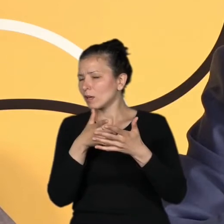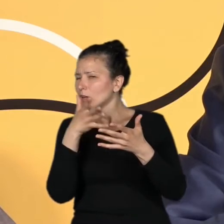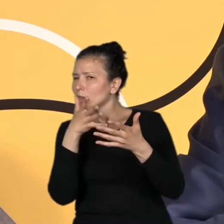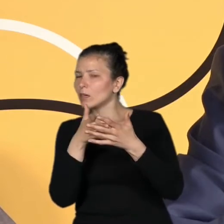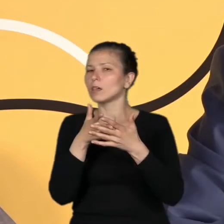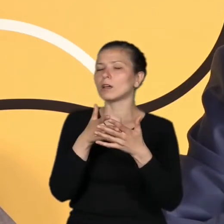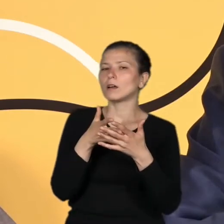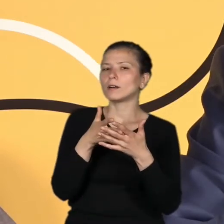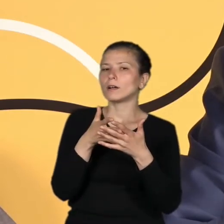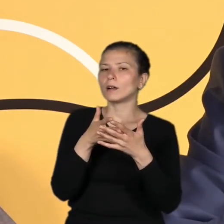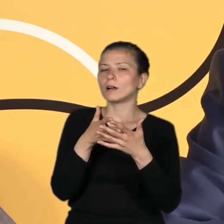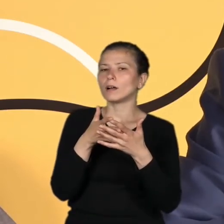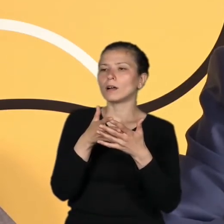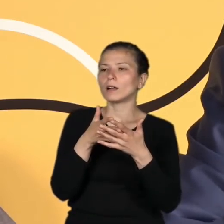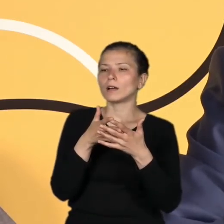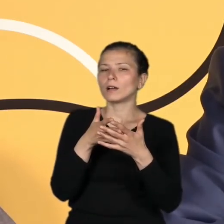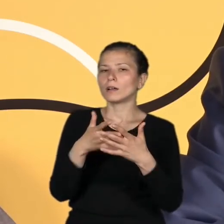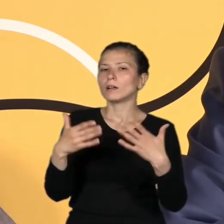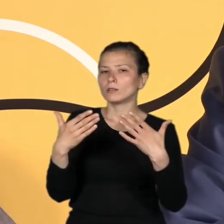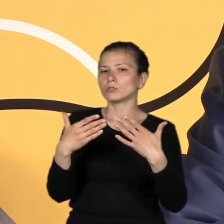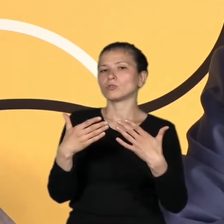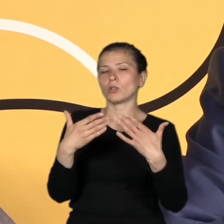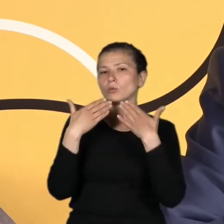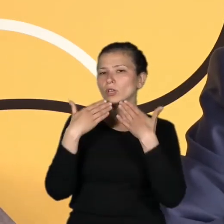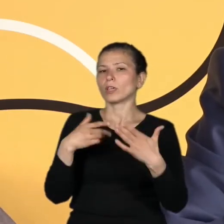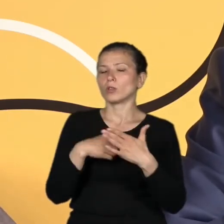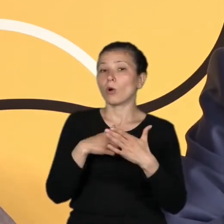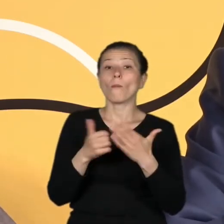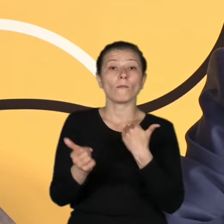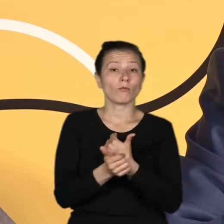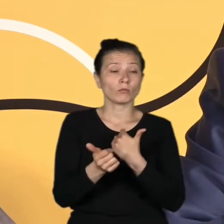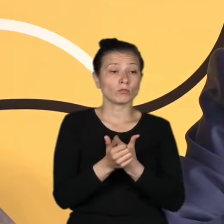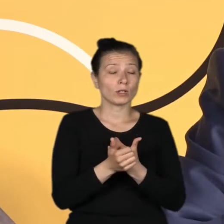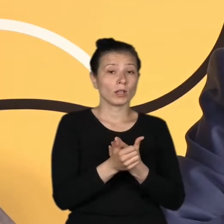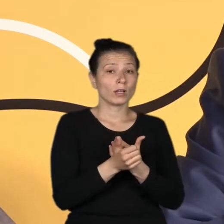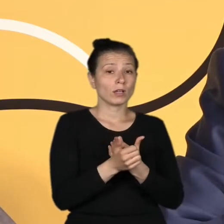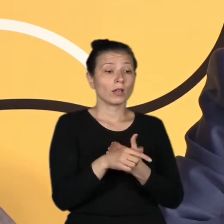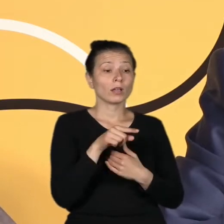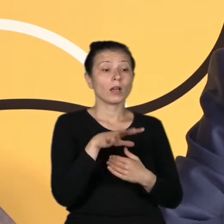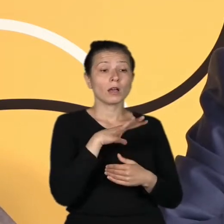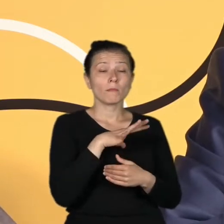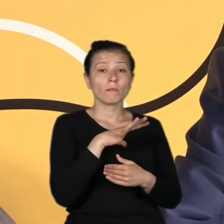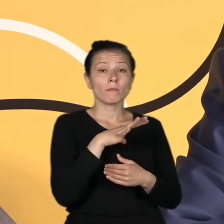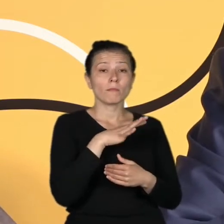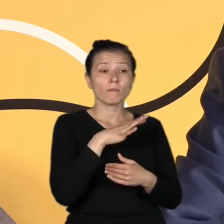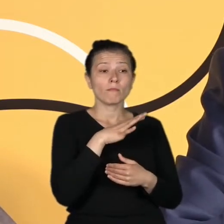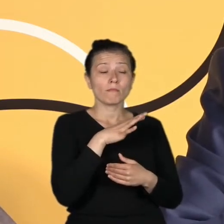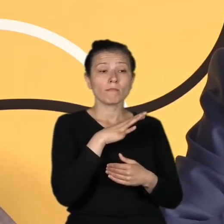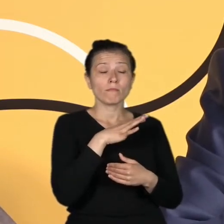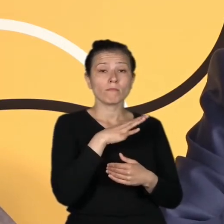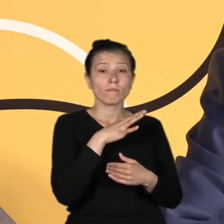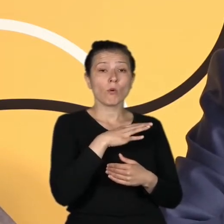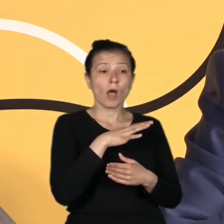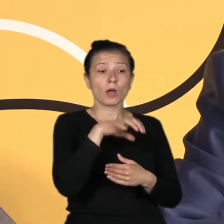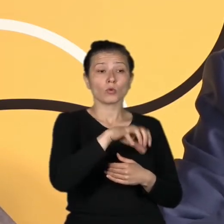jak pewnego rodzaju suwak spowoduje, że w miejsce utraconych miejsc pracy